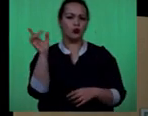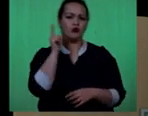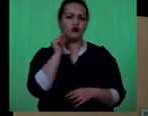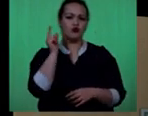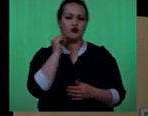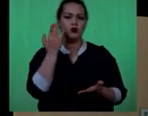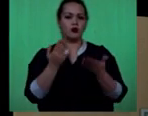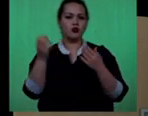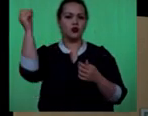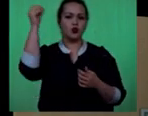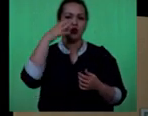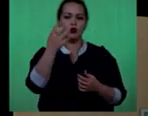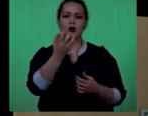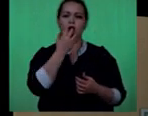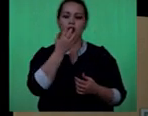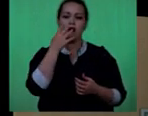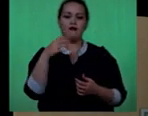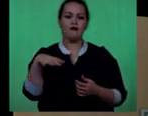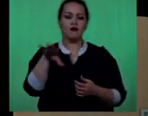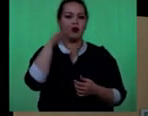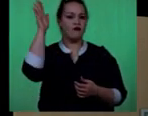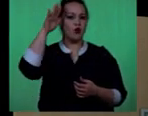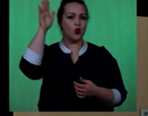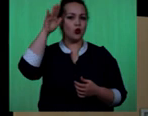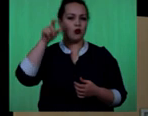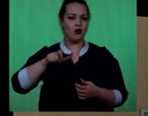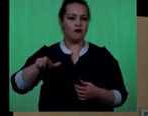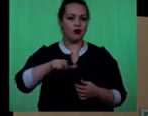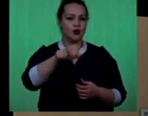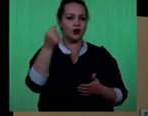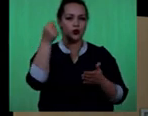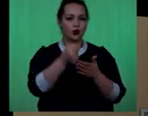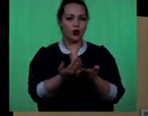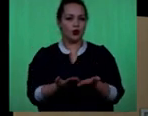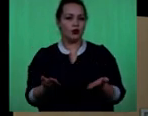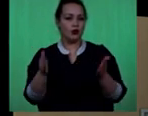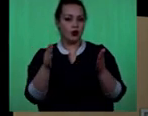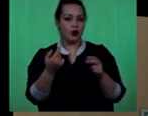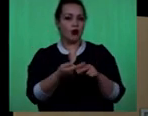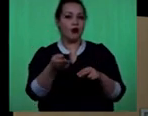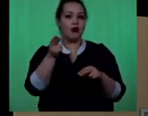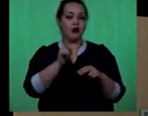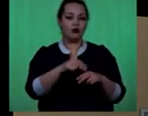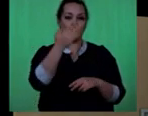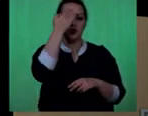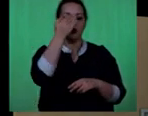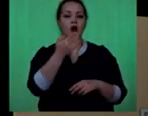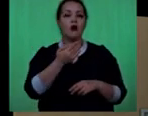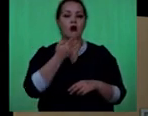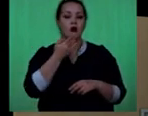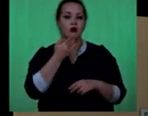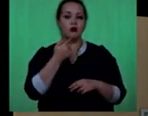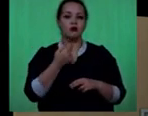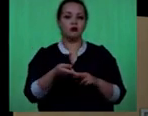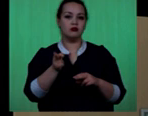солнышком согрето вся вода в реке до дна значит это уже лет а значит